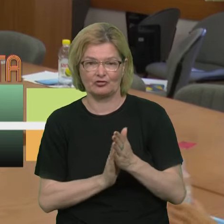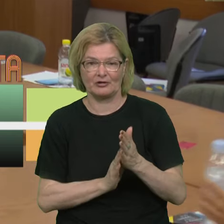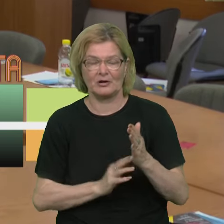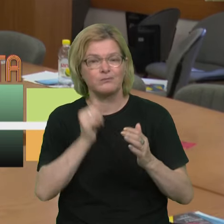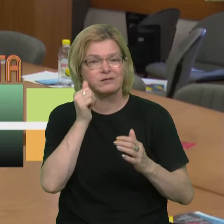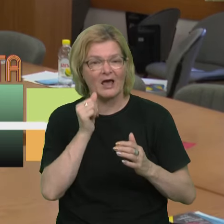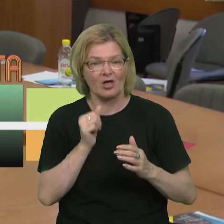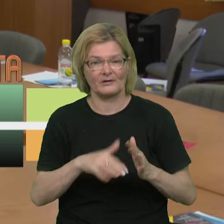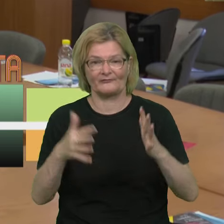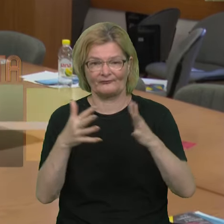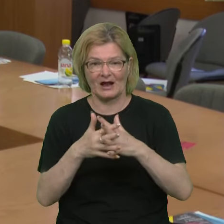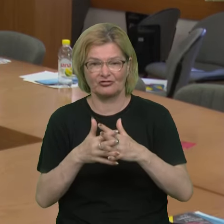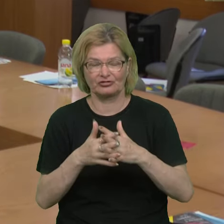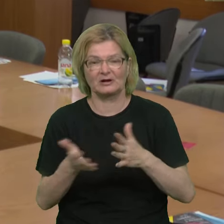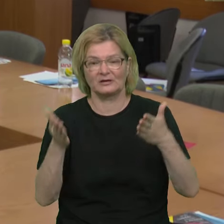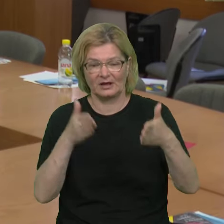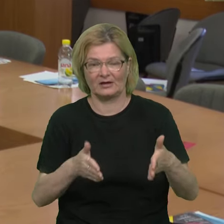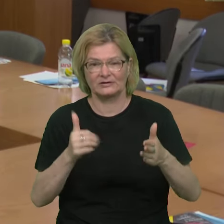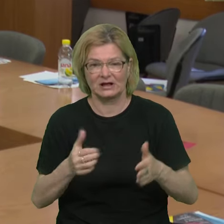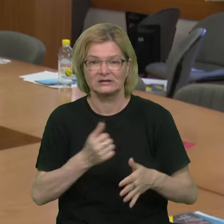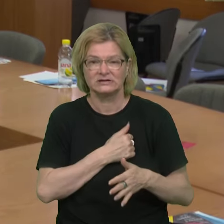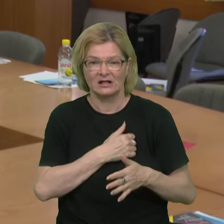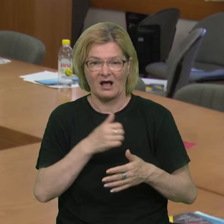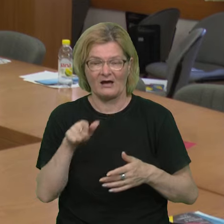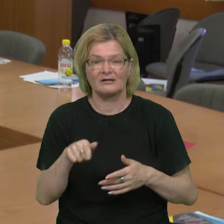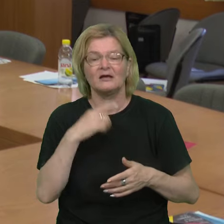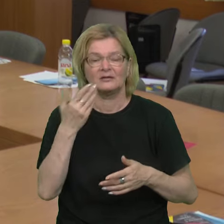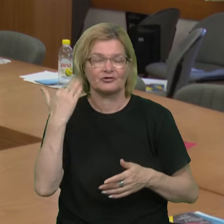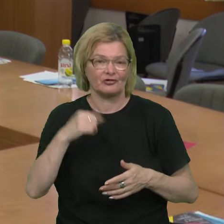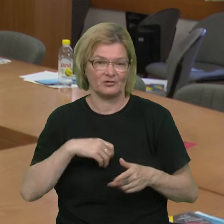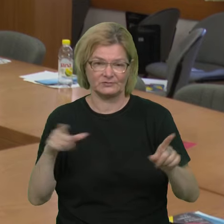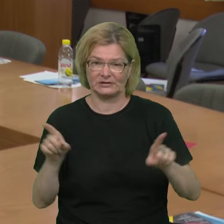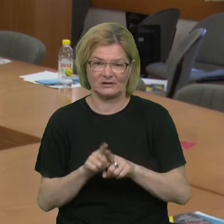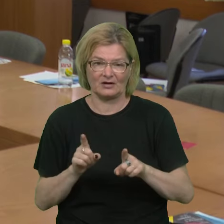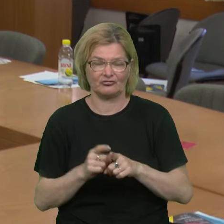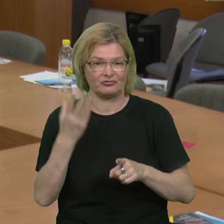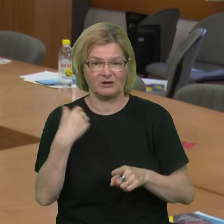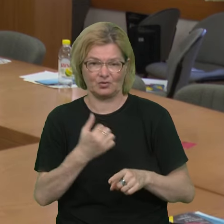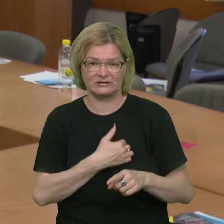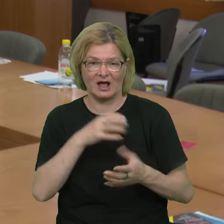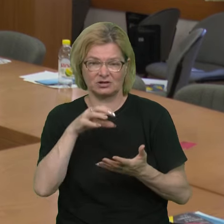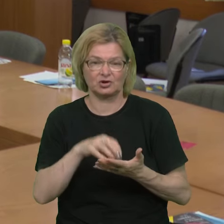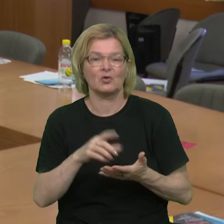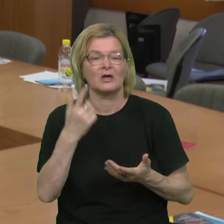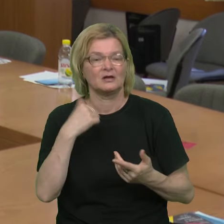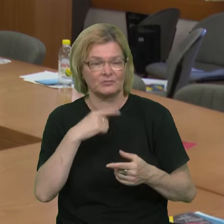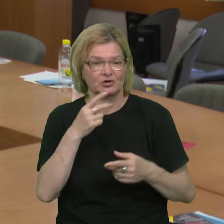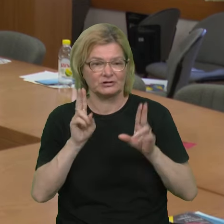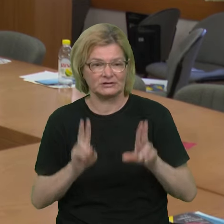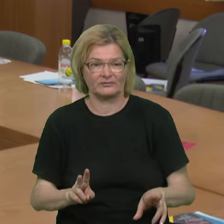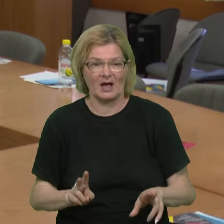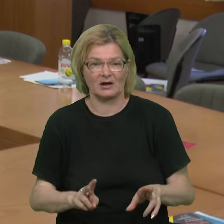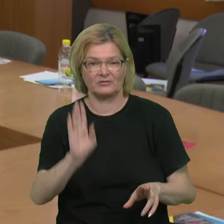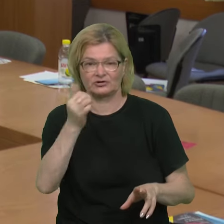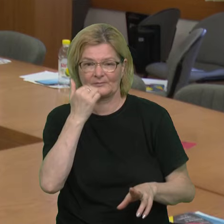smo počeli u Bjelovaru, zatim u Varaždinu i evo nas u Zadru. I prošle godine smo također bili u Zadru i moram reći da nas